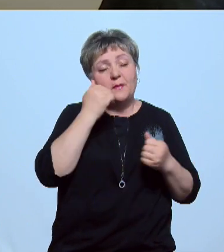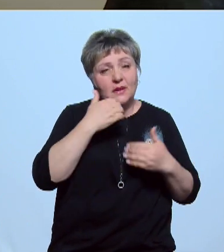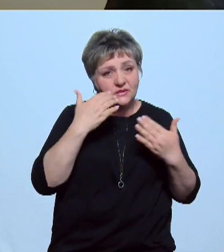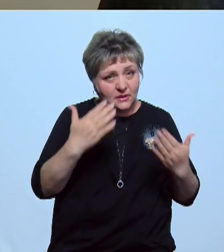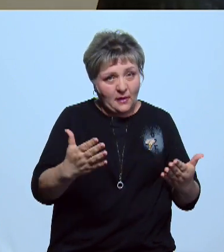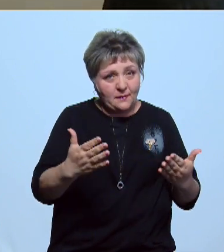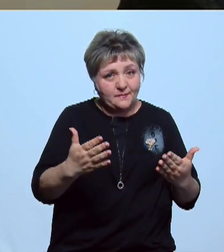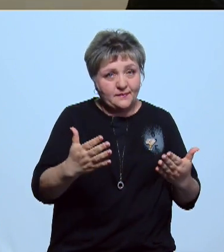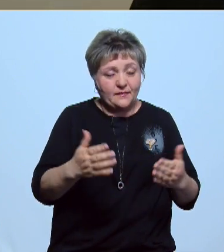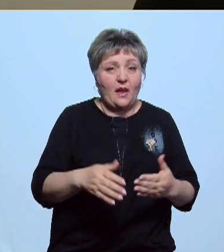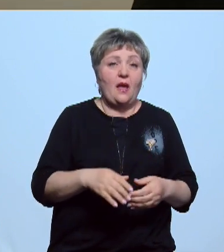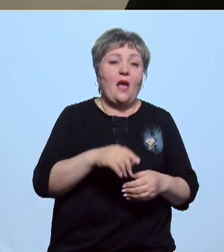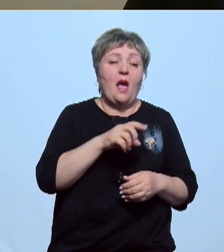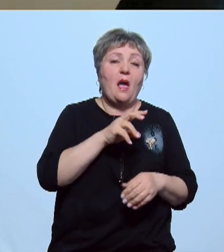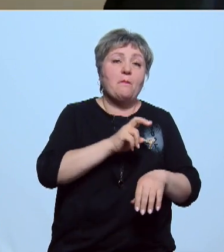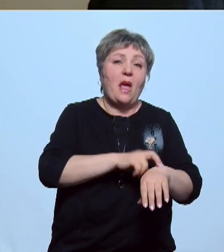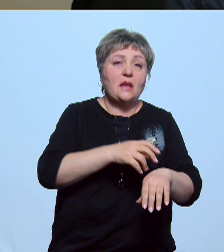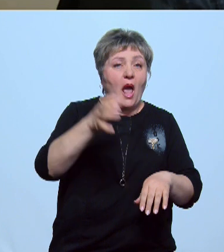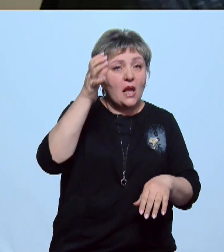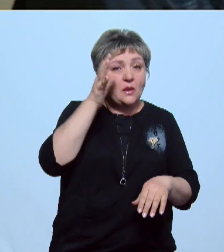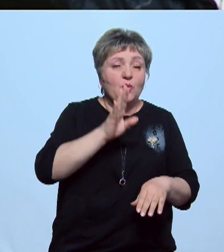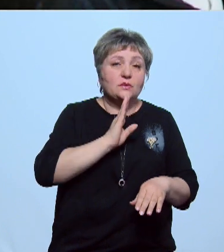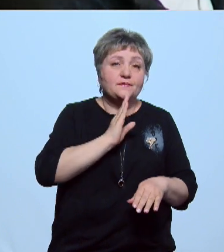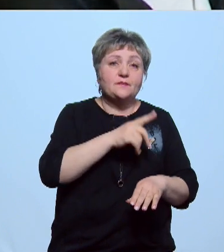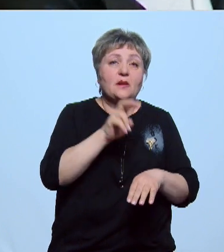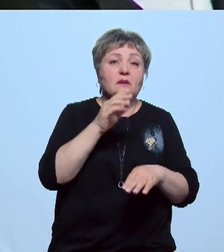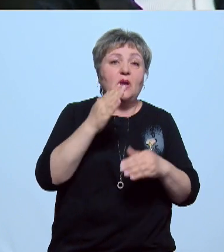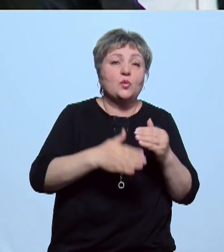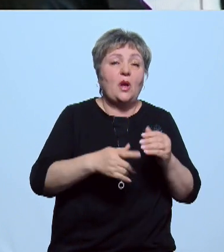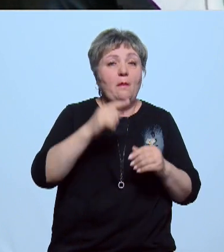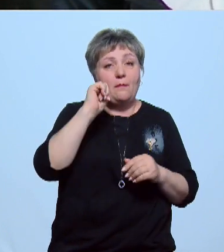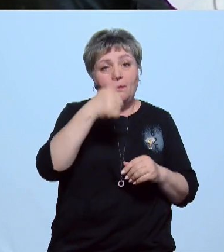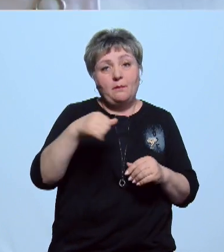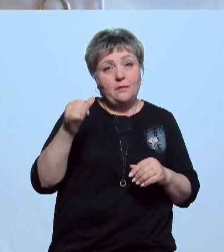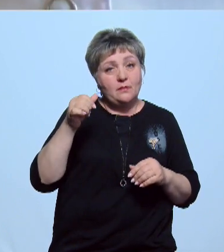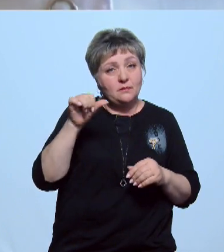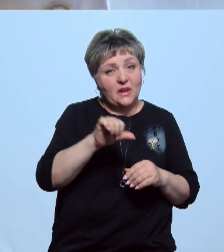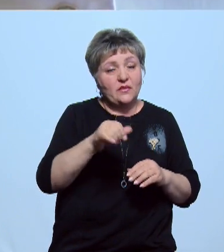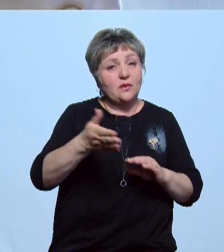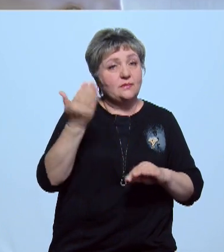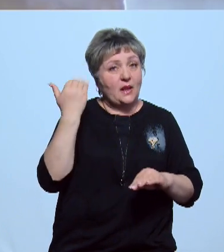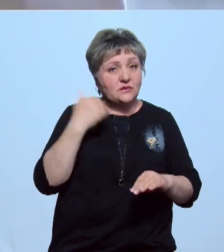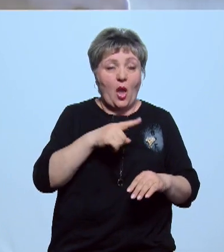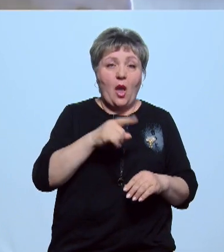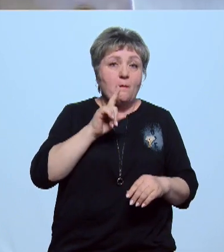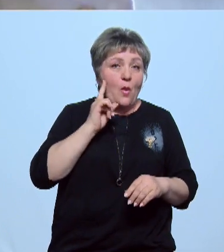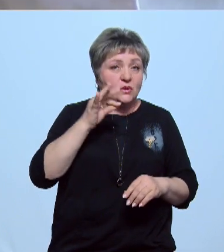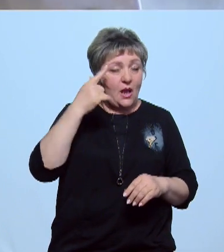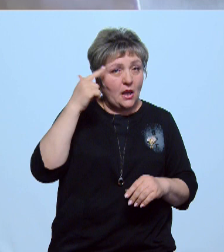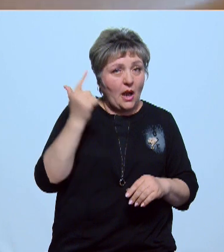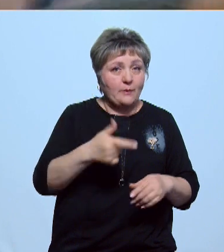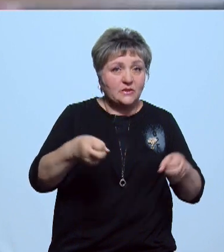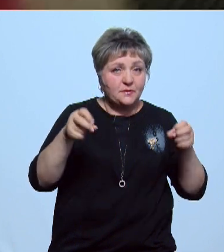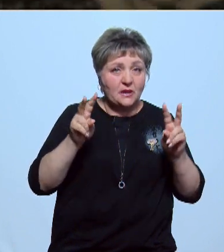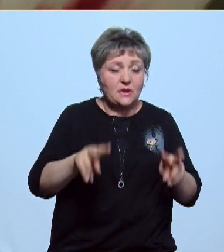спасибо. Елена Агафонова медакадемию окончила всего 1,5 года назад. Но, несмотря на молодость, грамотный и внимательный